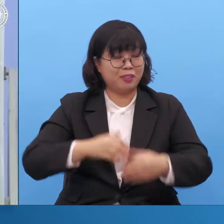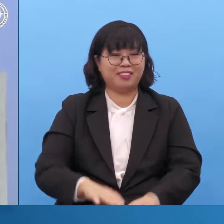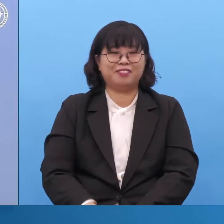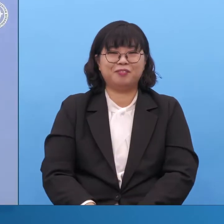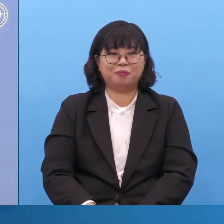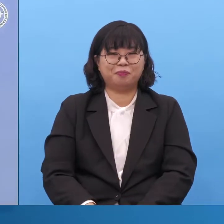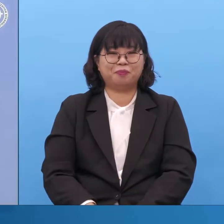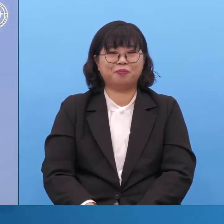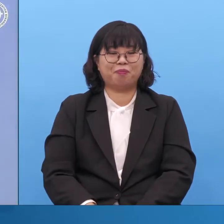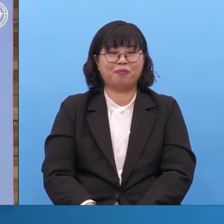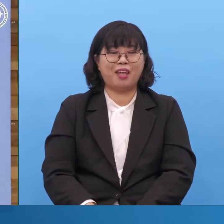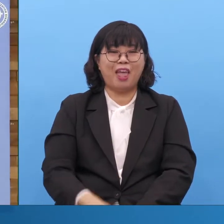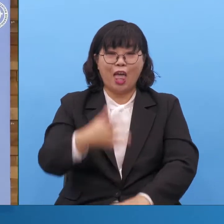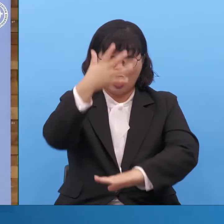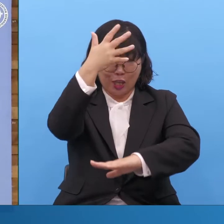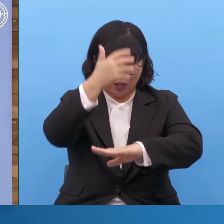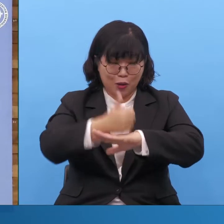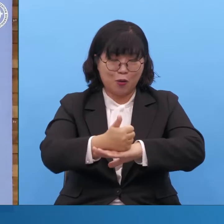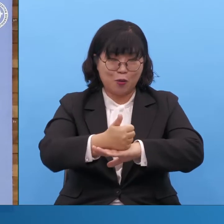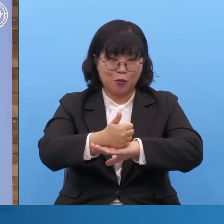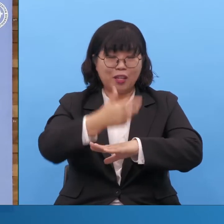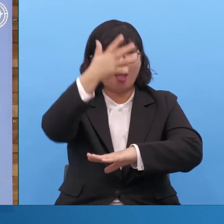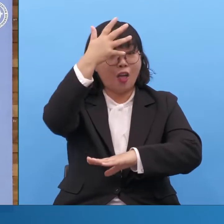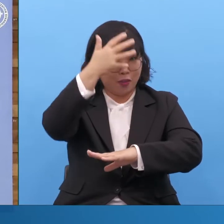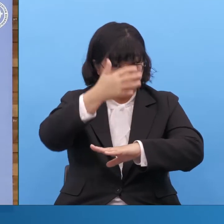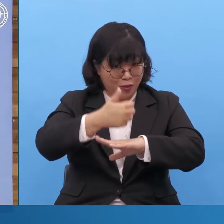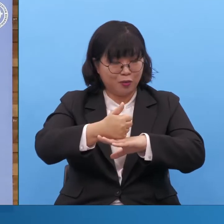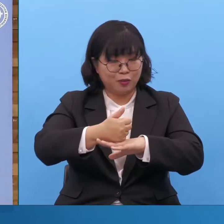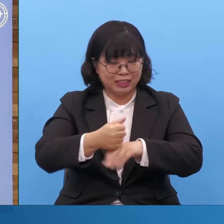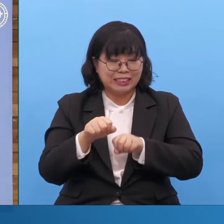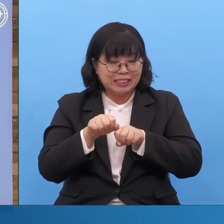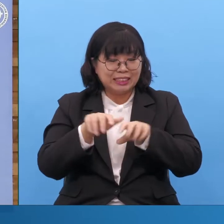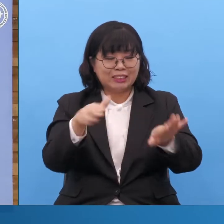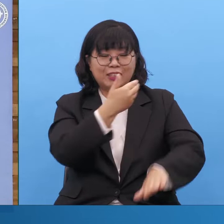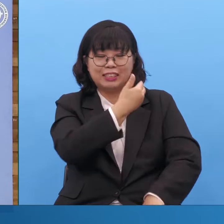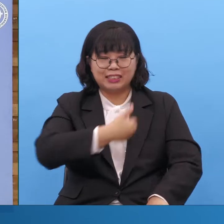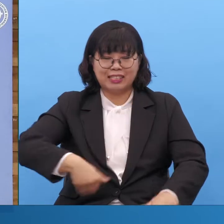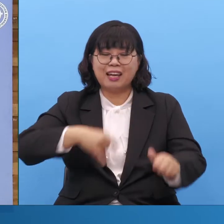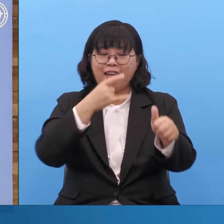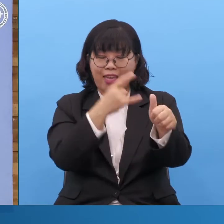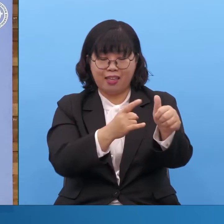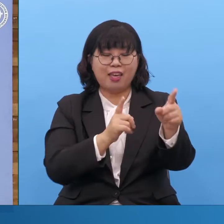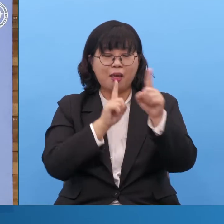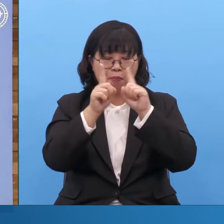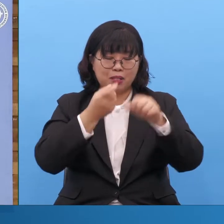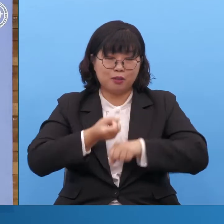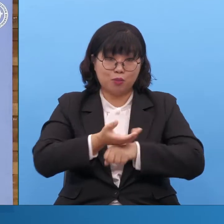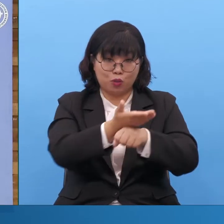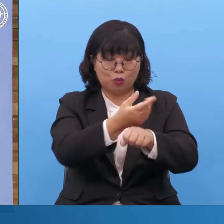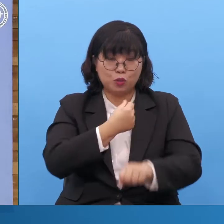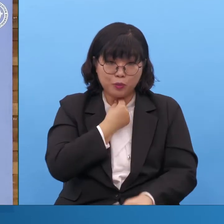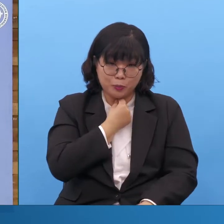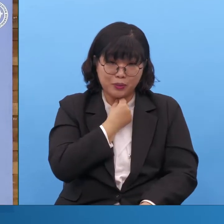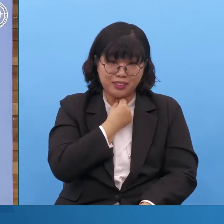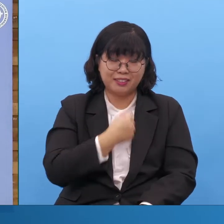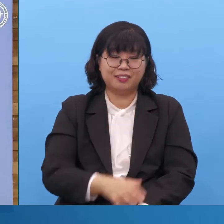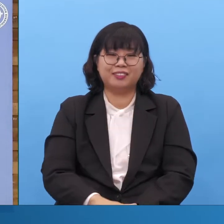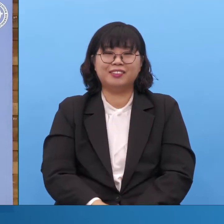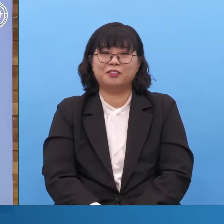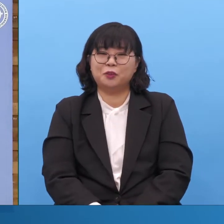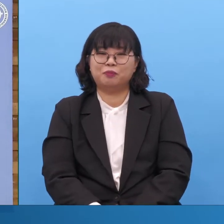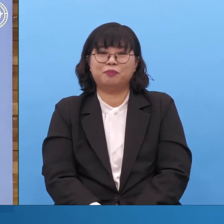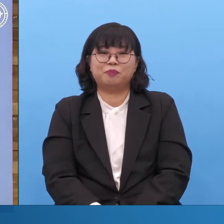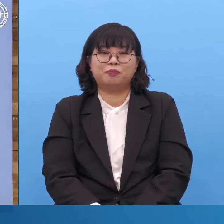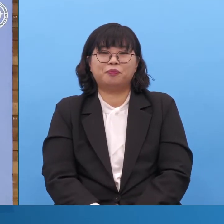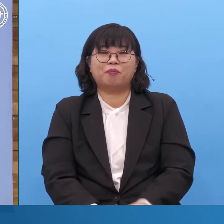So because the same content, I'll make the conclusion with our scattered disciples. 결국 여러분들은 이 축복을 받아야 돼요. Ultimately, you must receive this